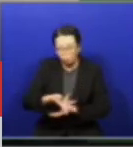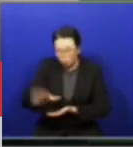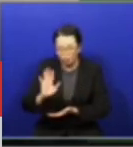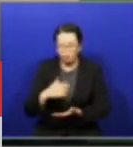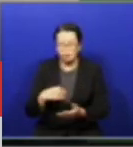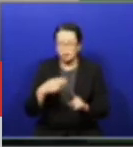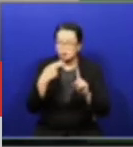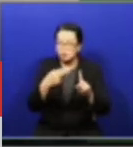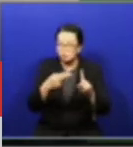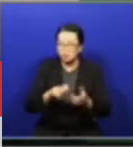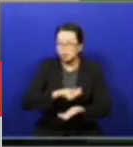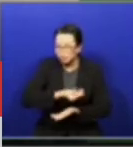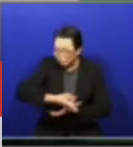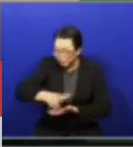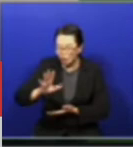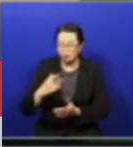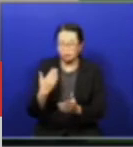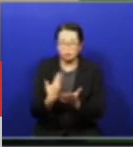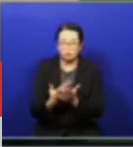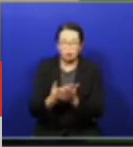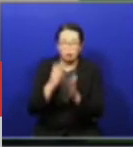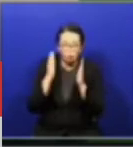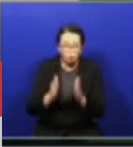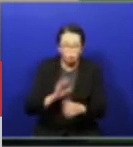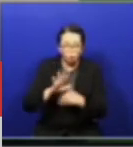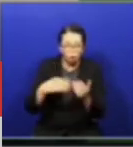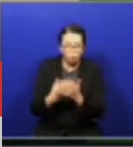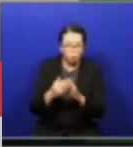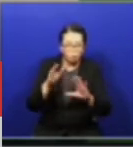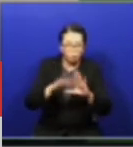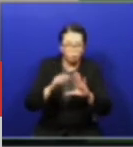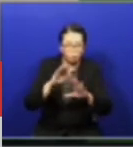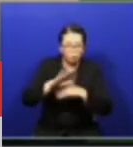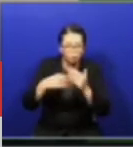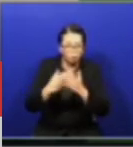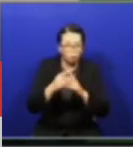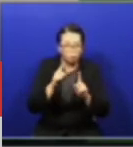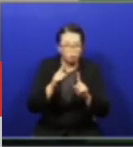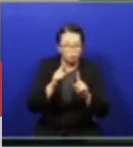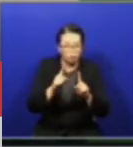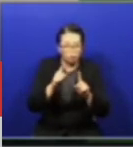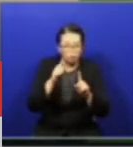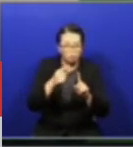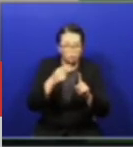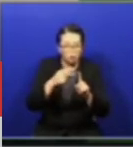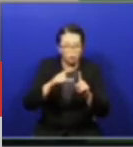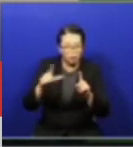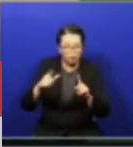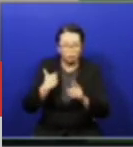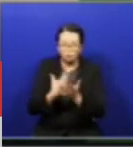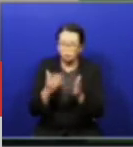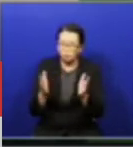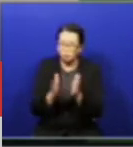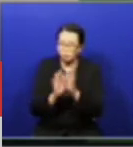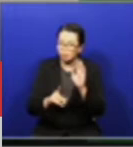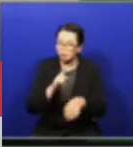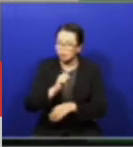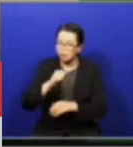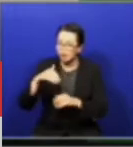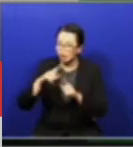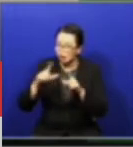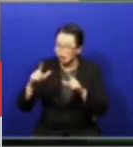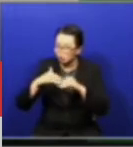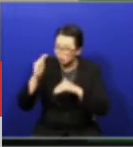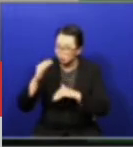าทมีผู้ประกันตน1ล้านคนกว่าๆที่ได้รับหรือ10ล้านคนก็ใช้เงินเท่าไหร่ล่ะครับไม่กี่แสนล้านมีเ